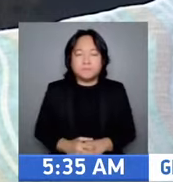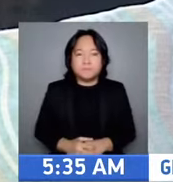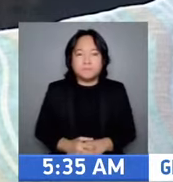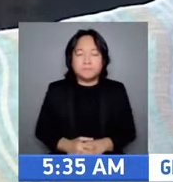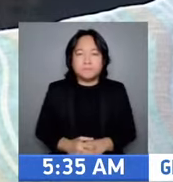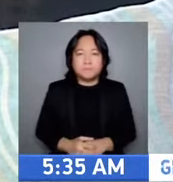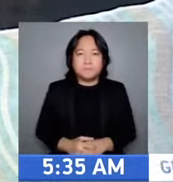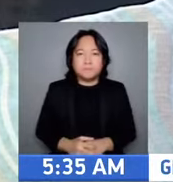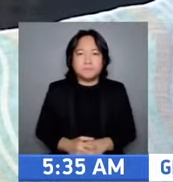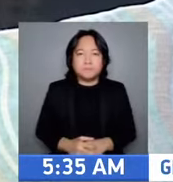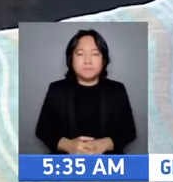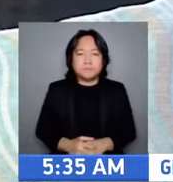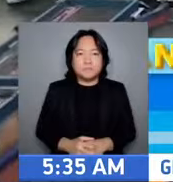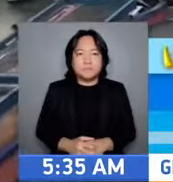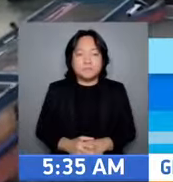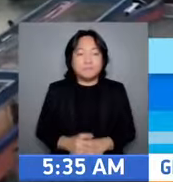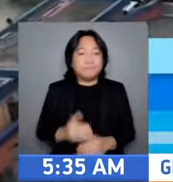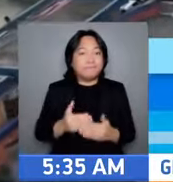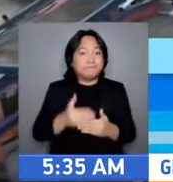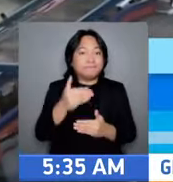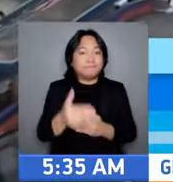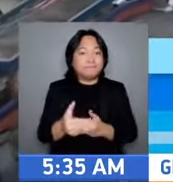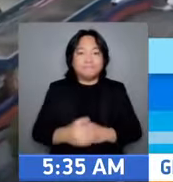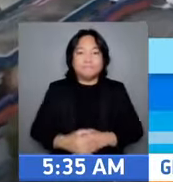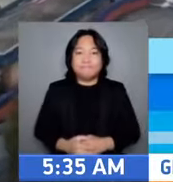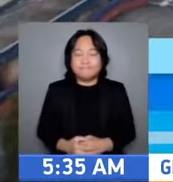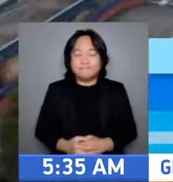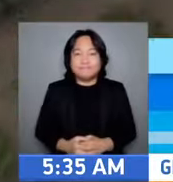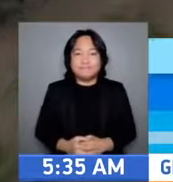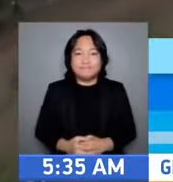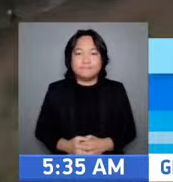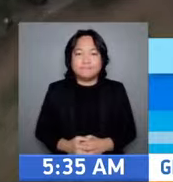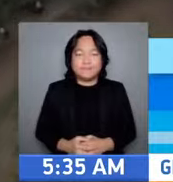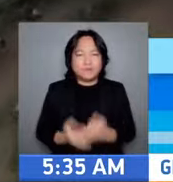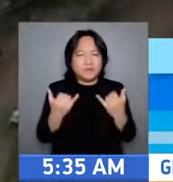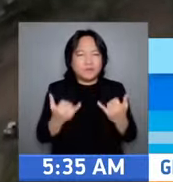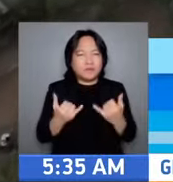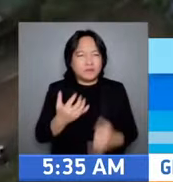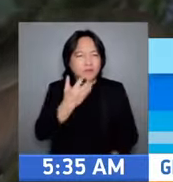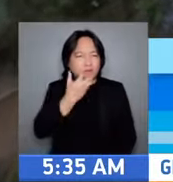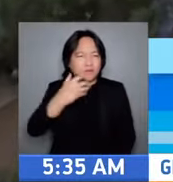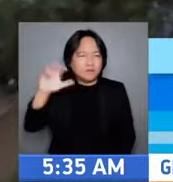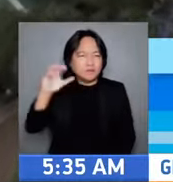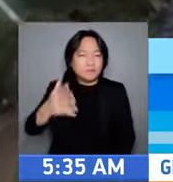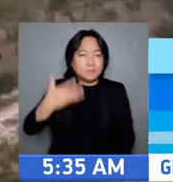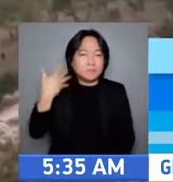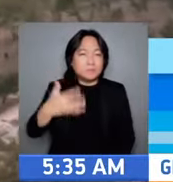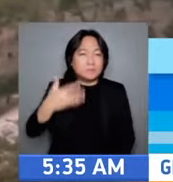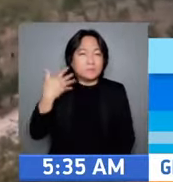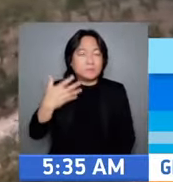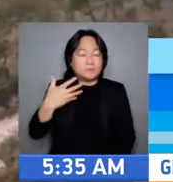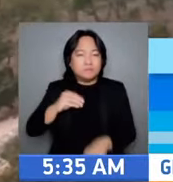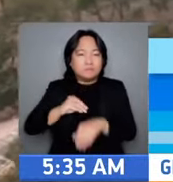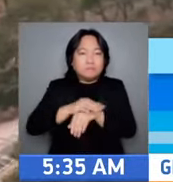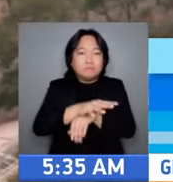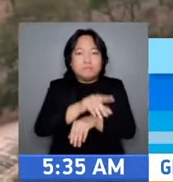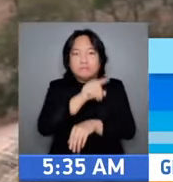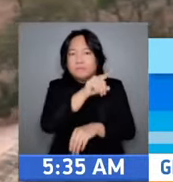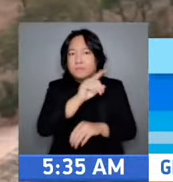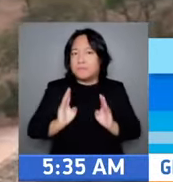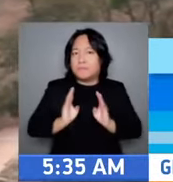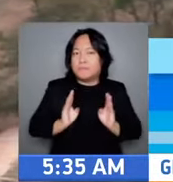Susunod daming ihirit, damang init, ramdam na rin sa Baguio City na sikat puntahan kapag